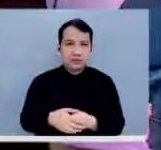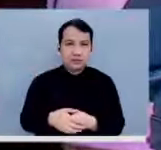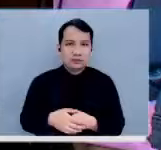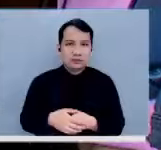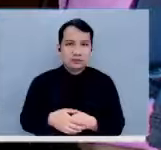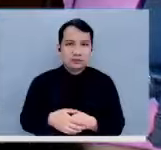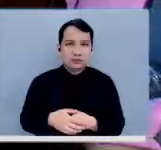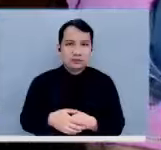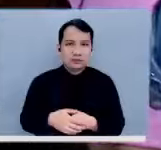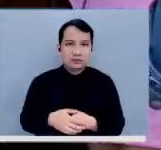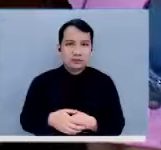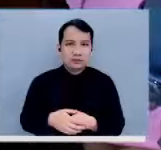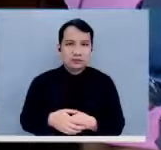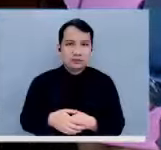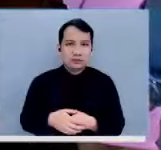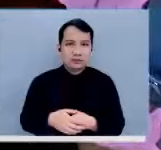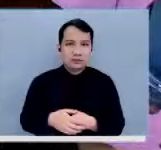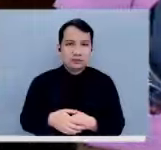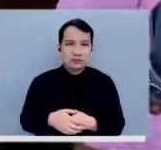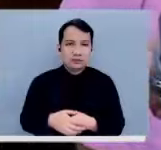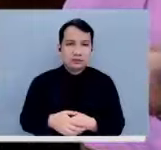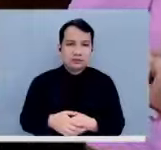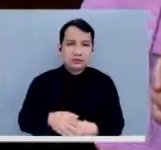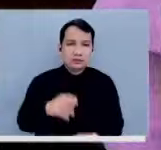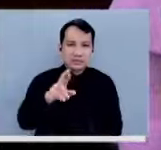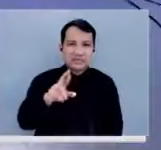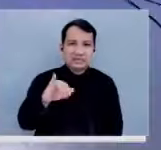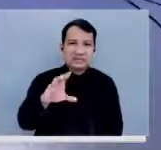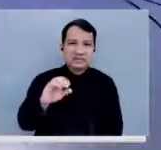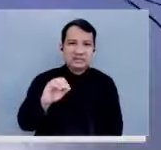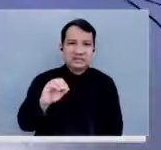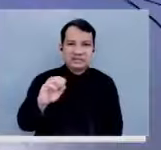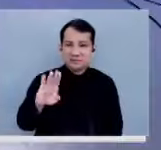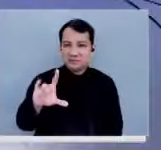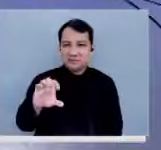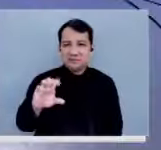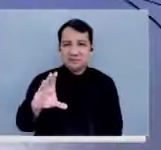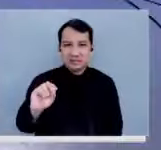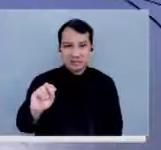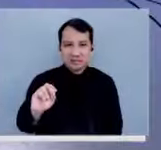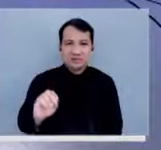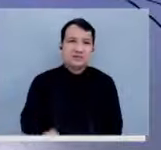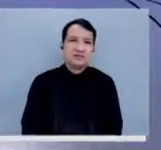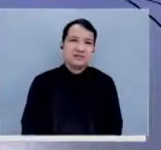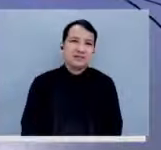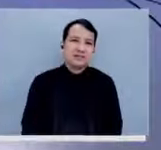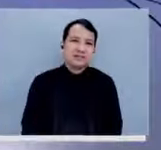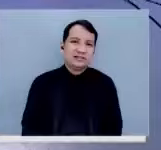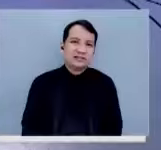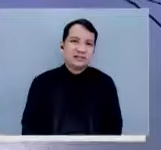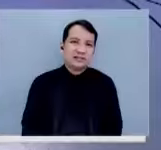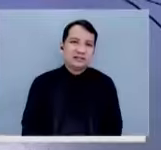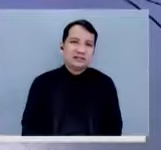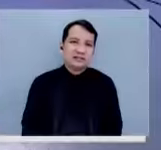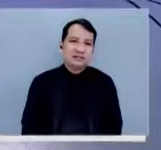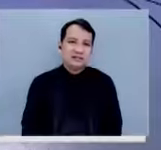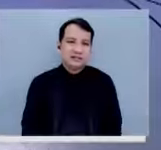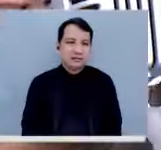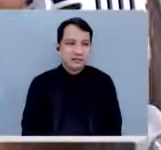Sino ba? Si Rico Blanco siguro. Oy! Wow! Nakapanood namin yung lang. Yung nila eh. Oh, ayun, so, inspired.